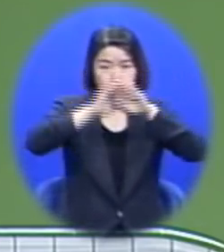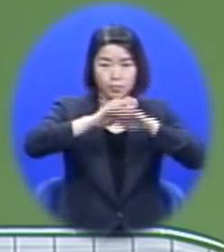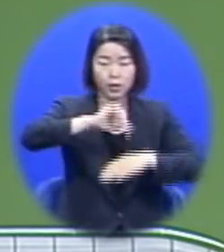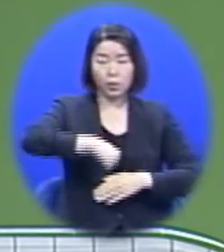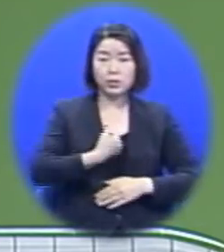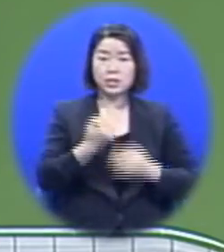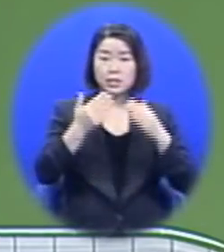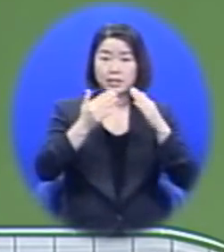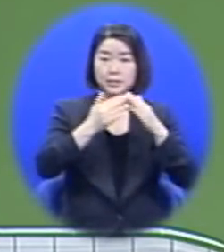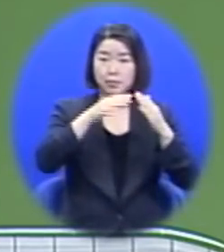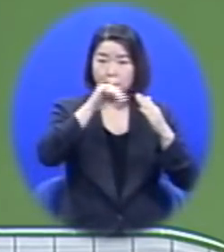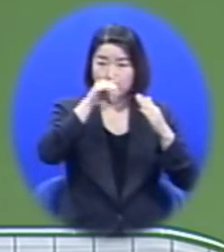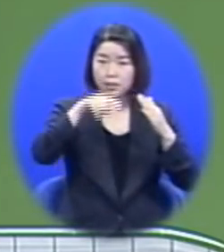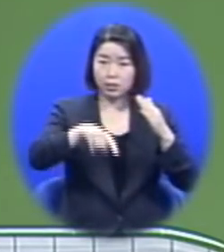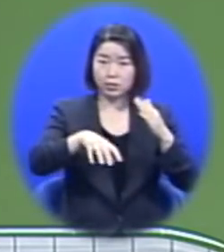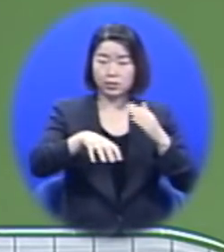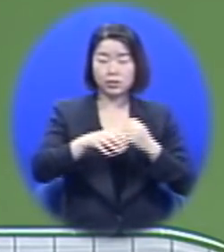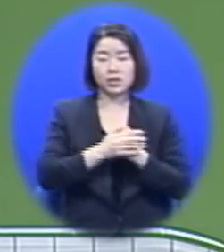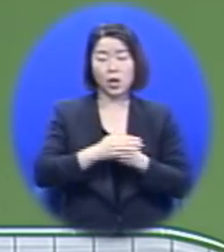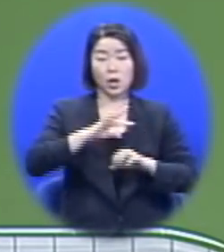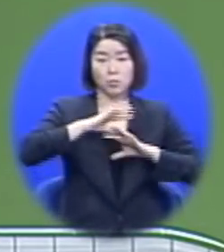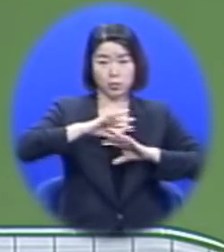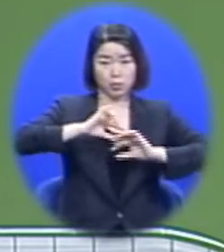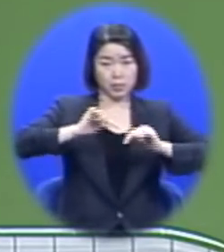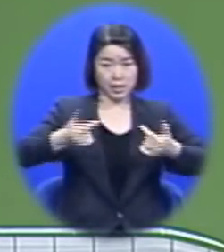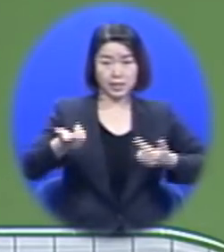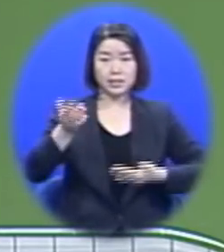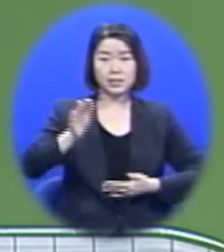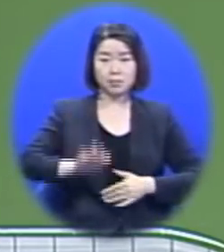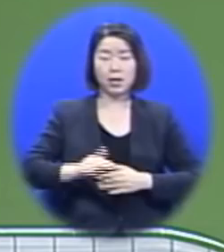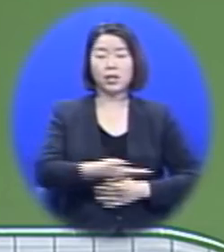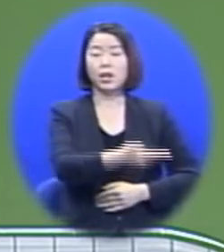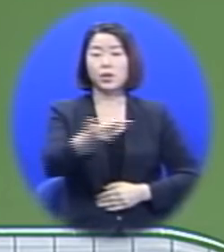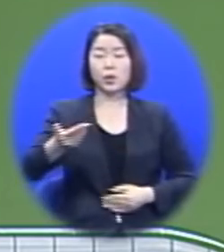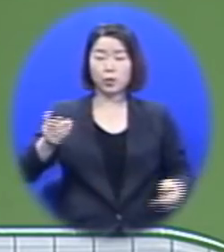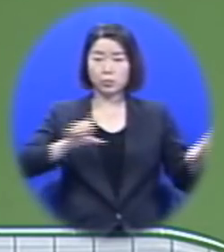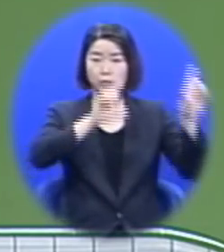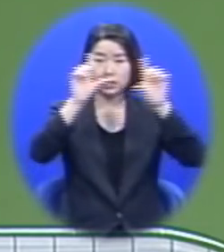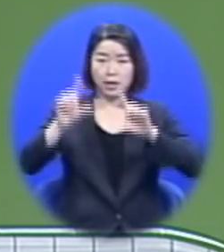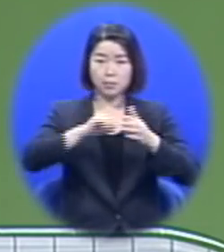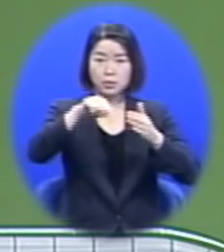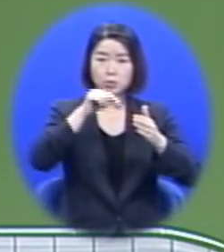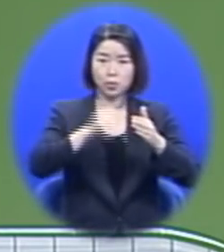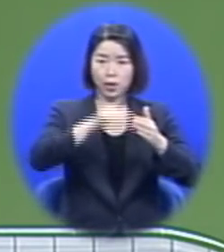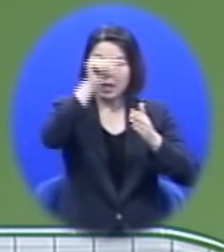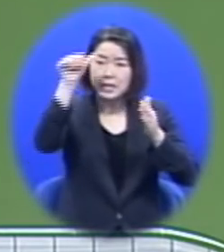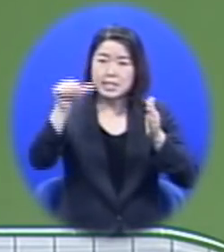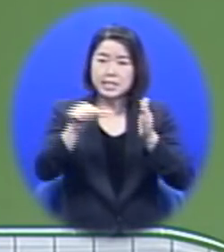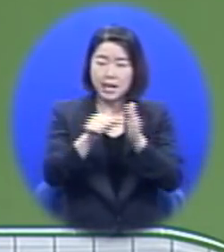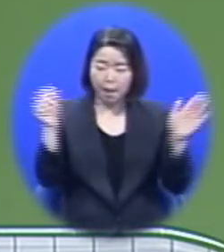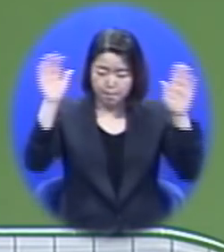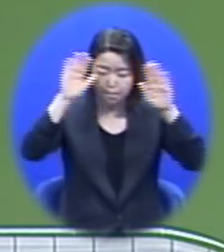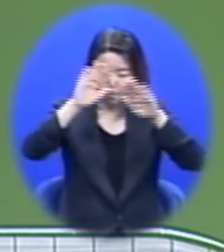집에 있는 것은 무섭지 않지만, 여러분의 삶 속에, 인생에 밤이 올때